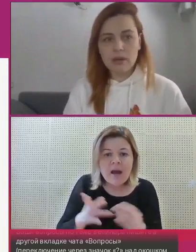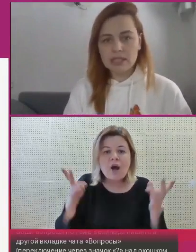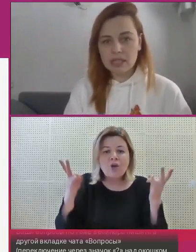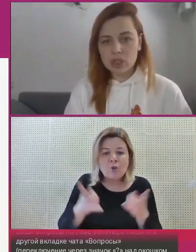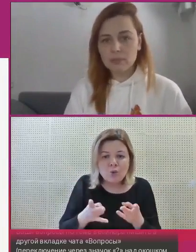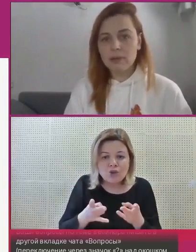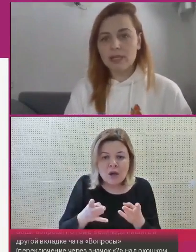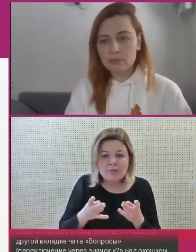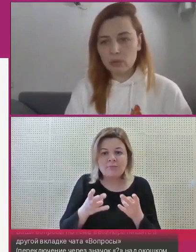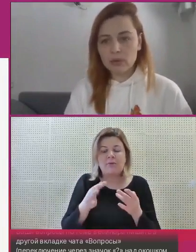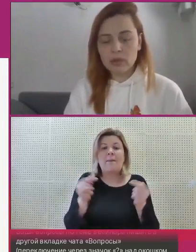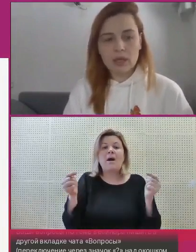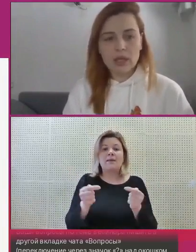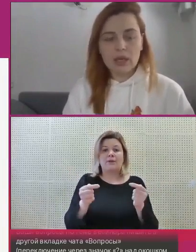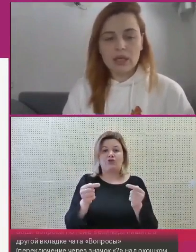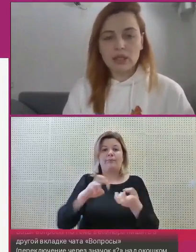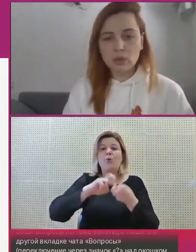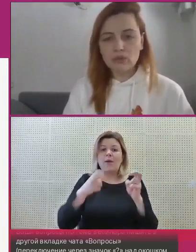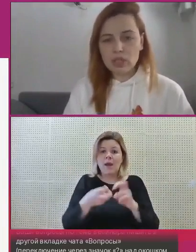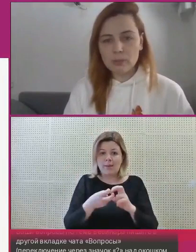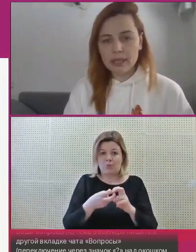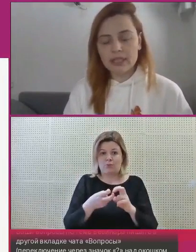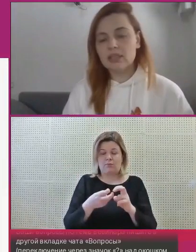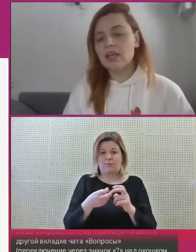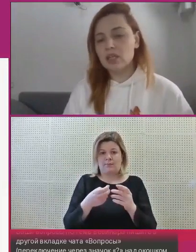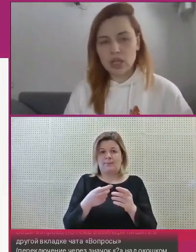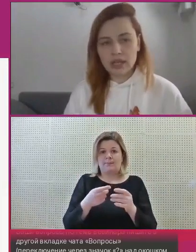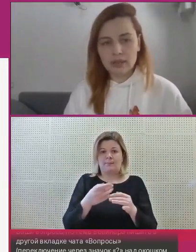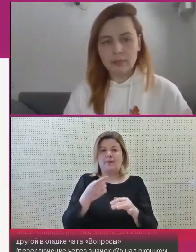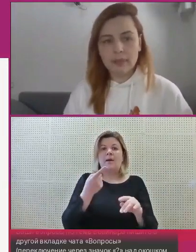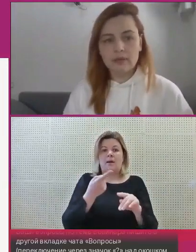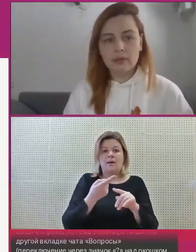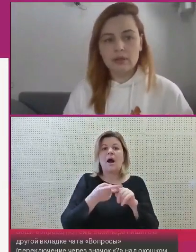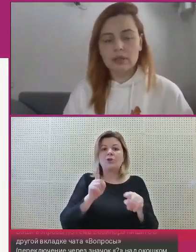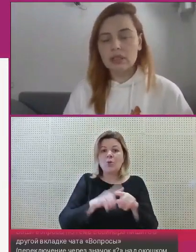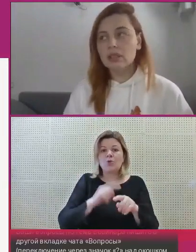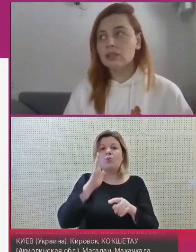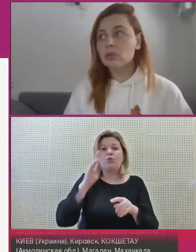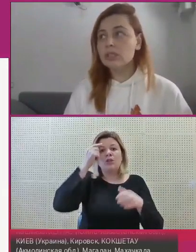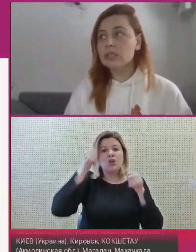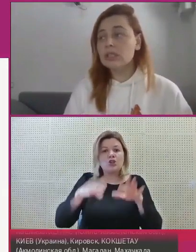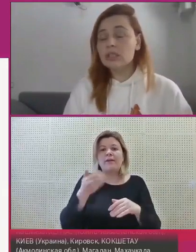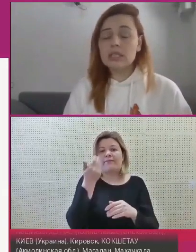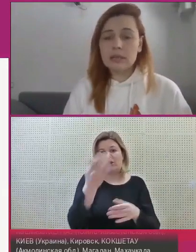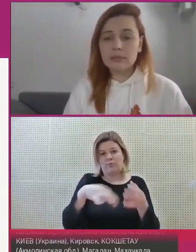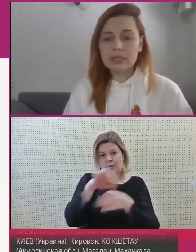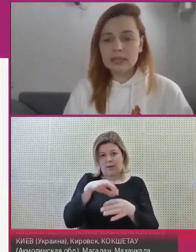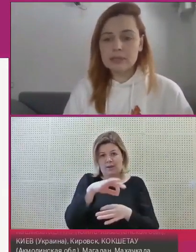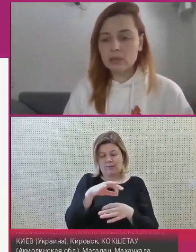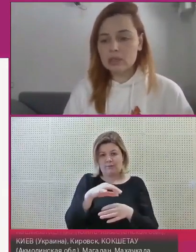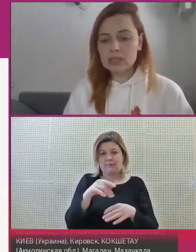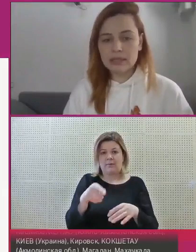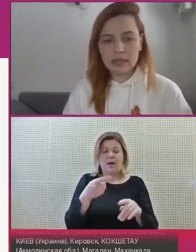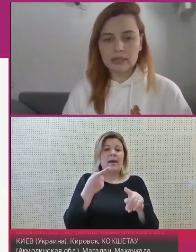нужно обозначить проблему, которую ваш проект решает. То есть это на самом